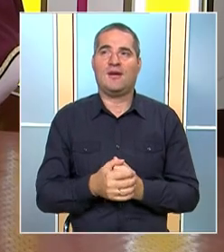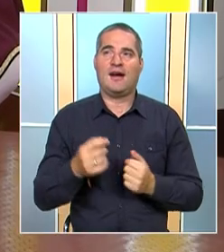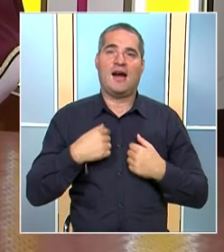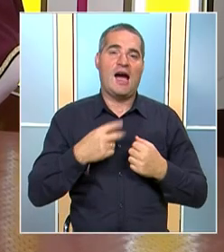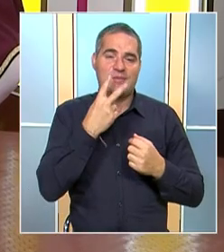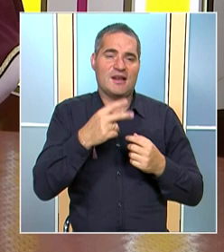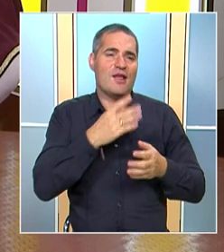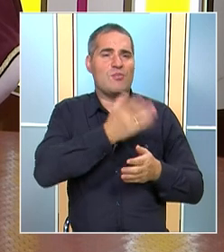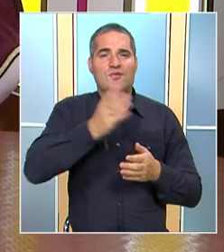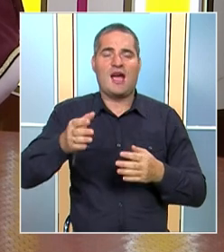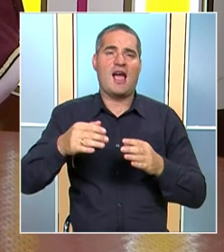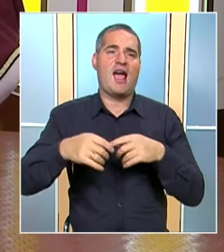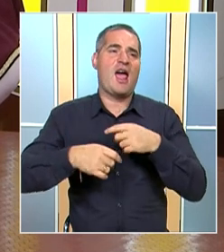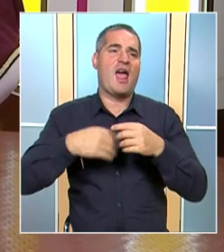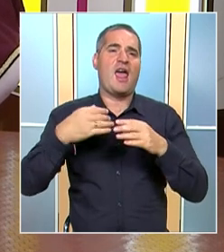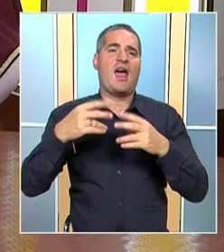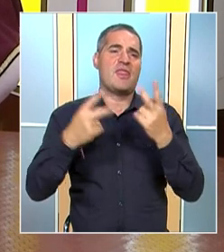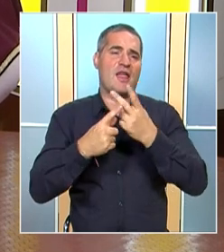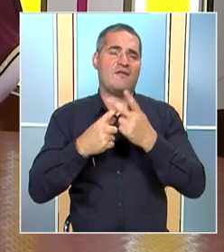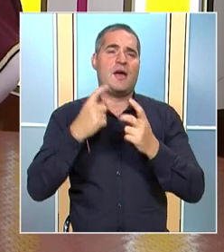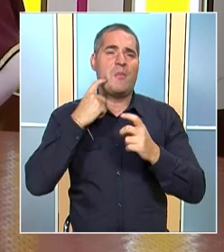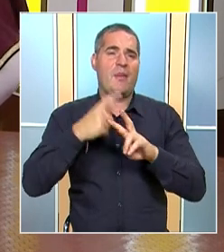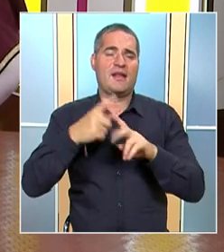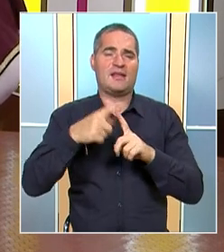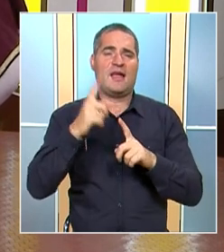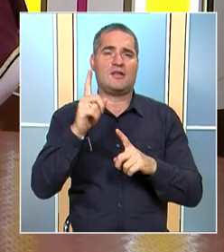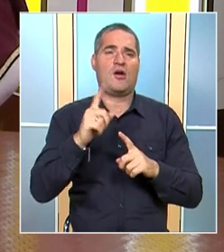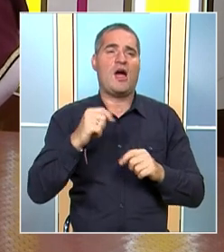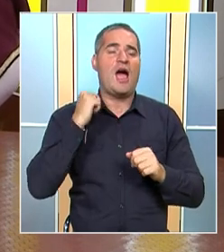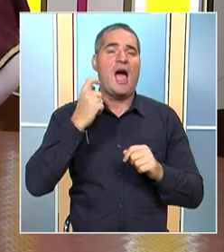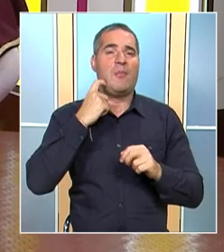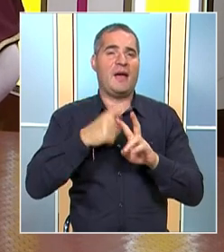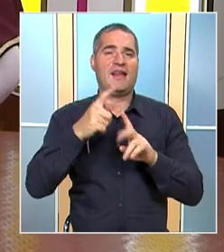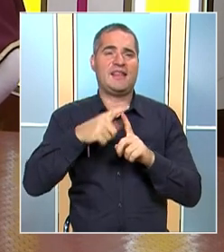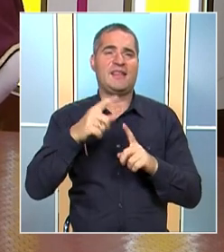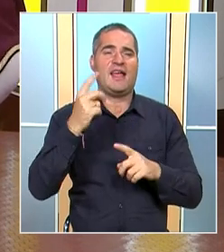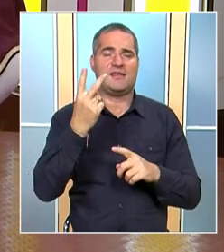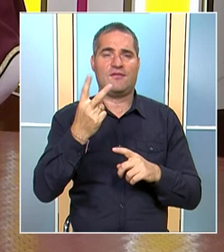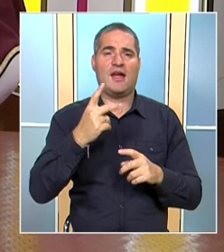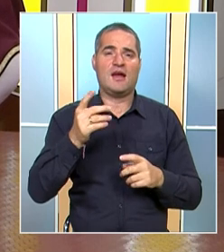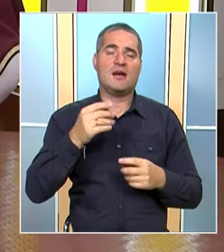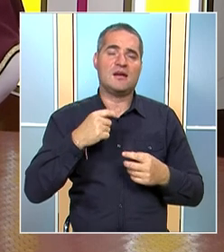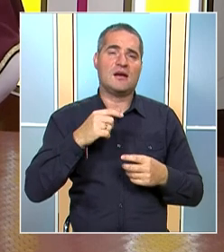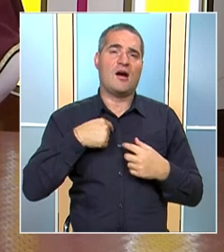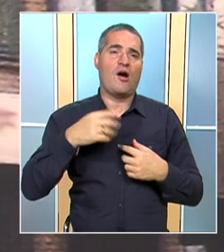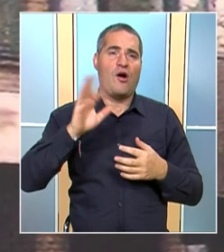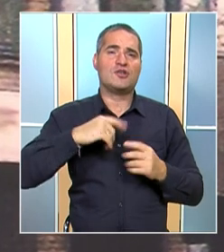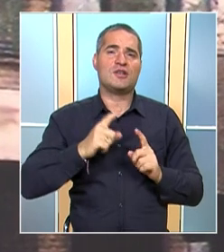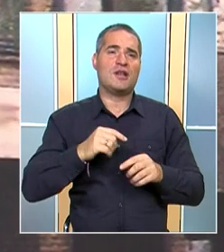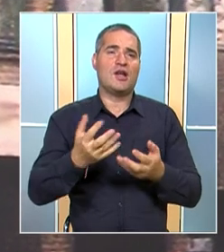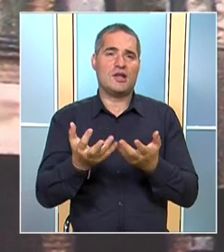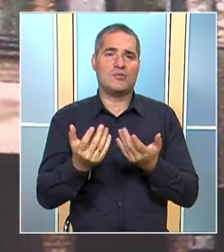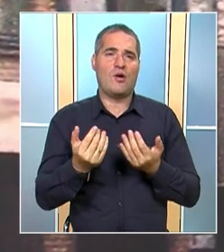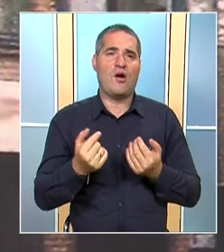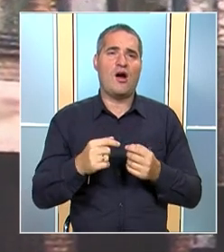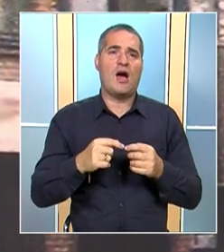всяка телевизия по БНТ-1, нали? А по БНТ-2? Според мен още не е дошло чак